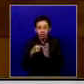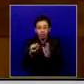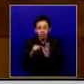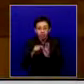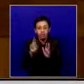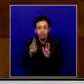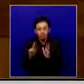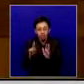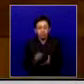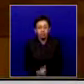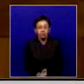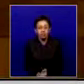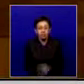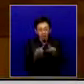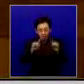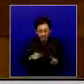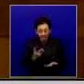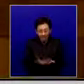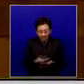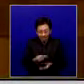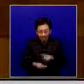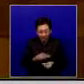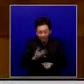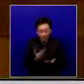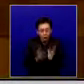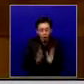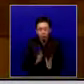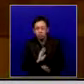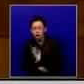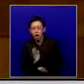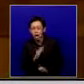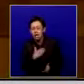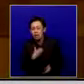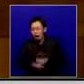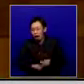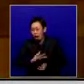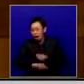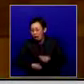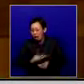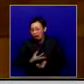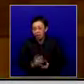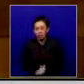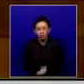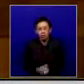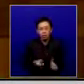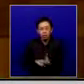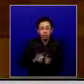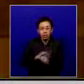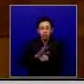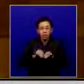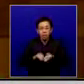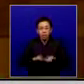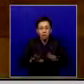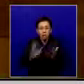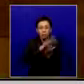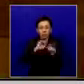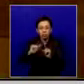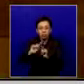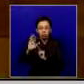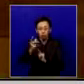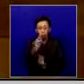เริ่มมีกองทุนบางกองทุนคนเริ่มถ่ายถอนเพราะว่าข่าวที่ออกมาเรื่องโควิดทั่วโลกเนี่ยมันทำให้เขาตก